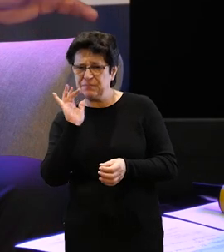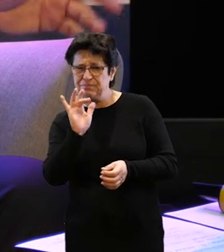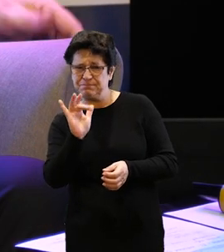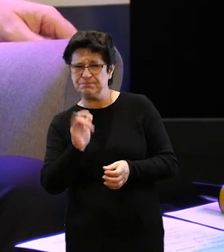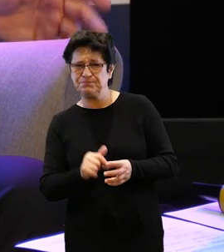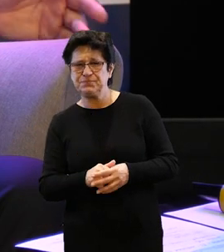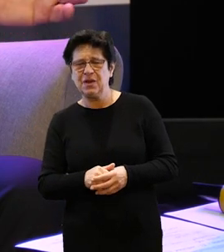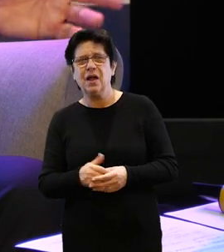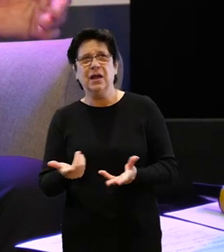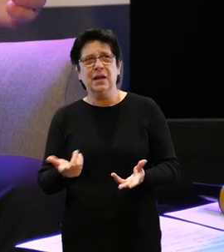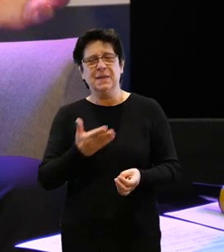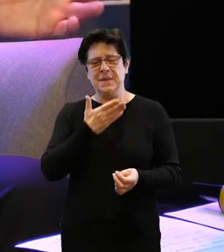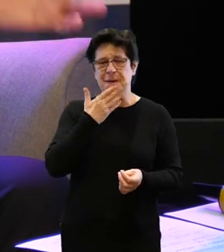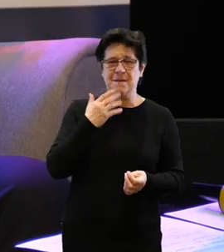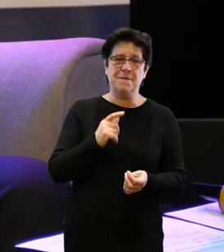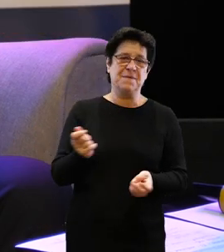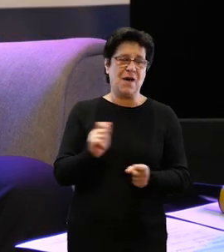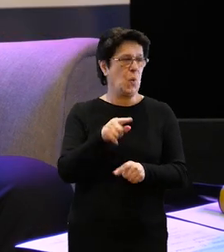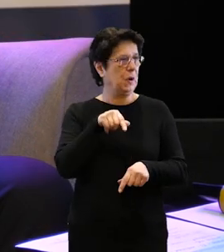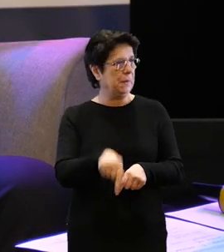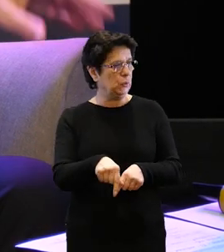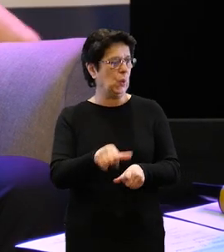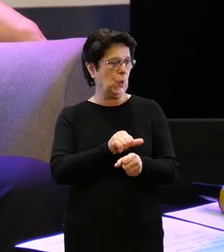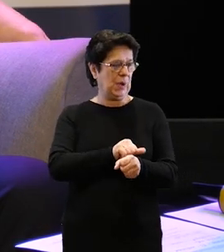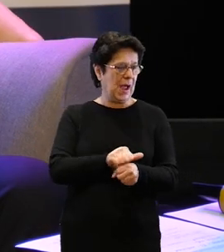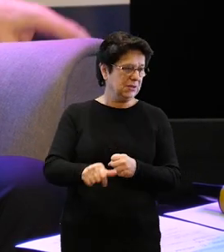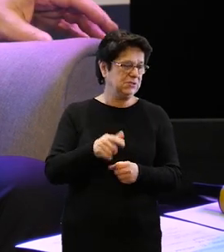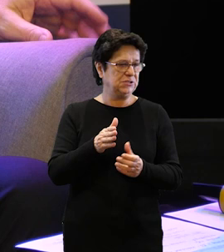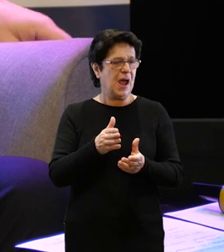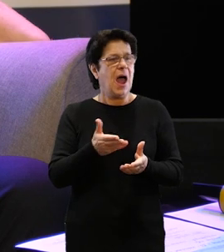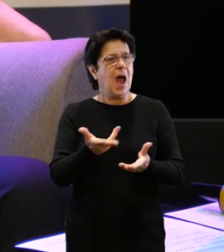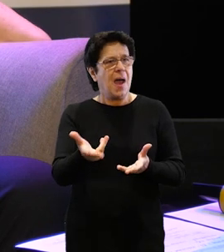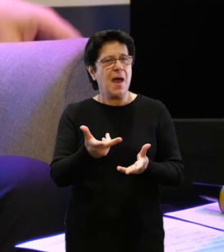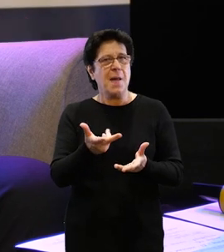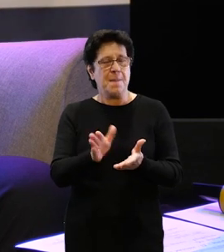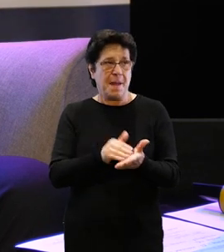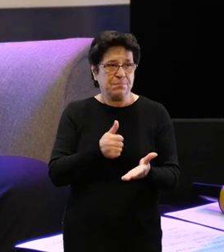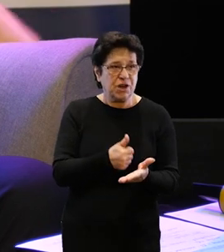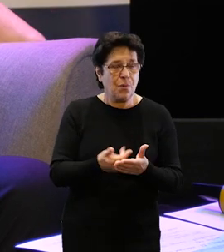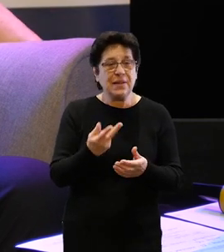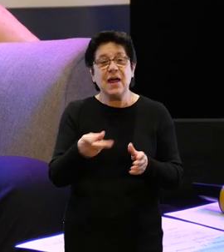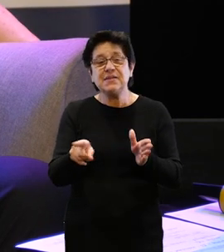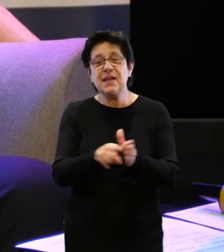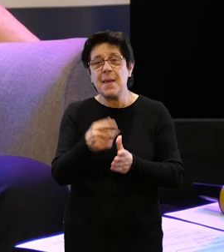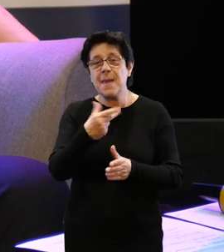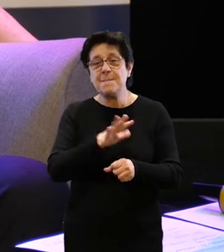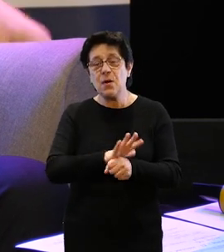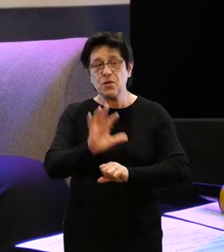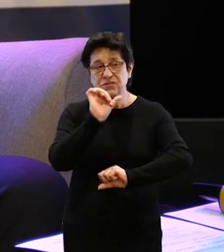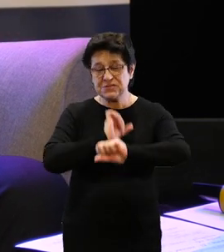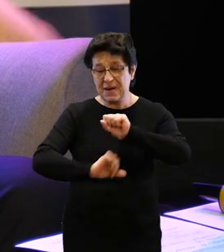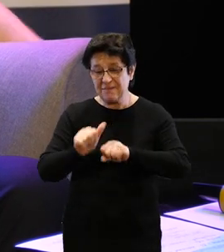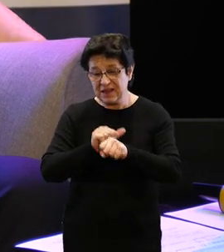spełniają warunki tak jak tutaj mamy bibliotekę podjazd jest dla niepełnosprawnych ale na pewno warto coś